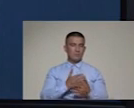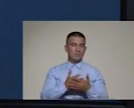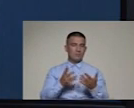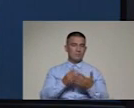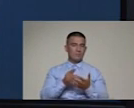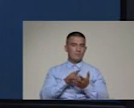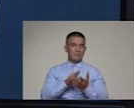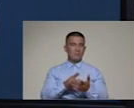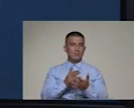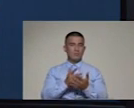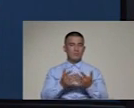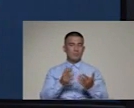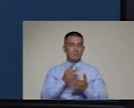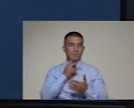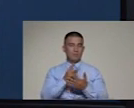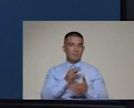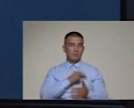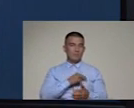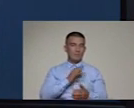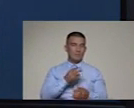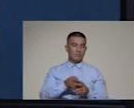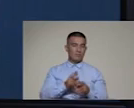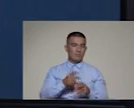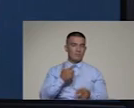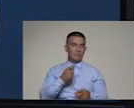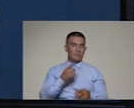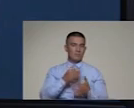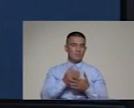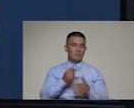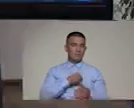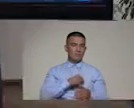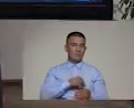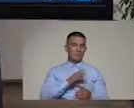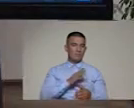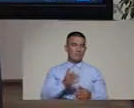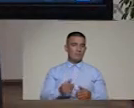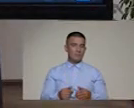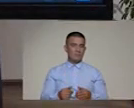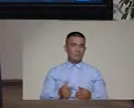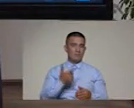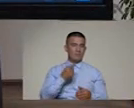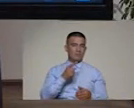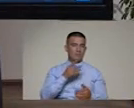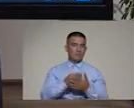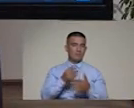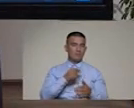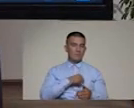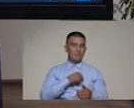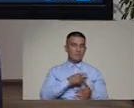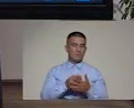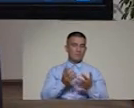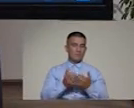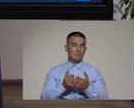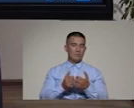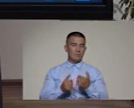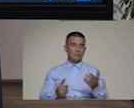tarkibidan ajratib olinganda aynan gaz holatida bo'ladigan birikmalar hisoblanadi. Endi gaz holatdagi birikmalarni ham sanab